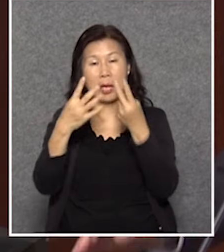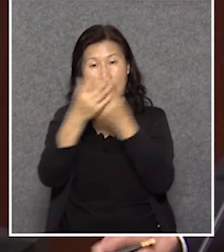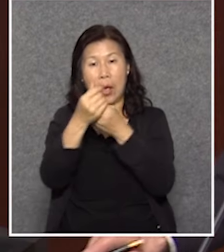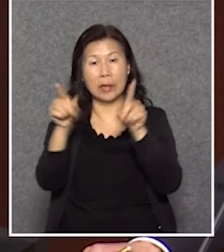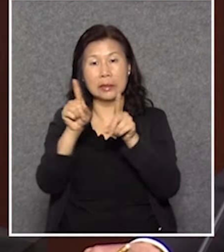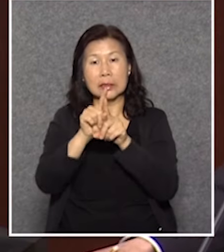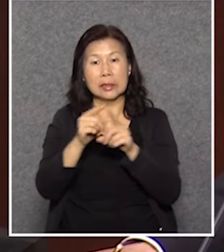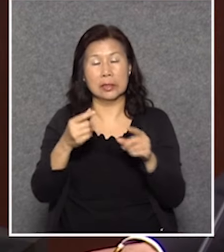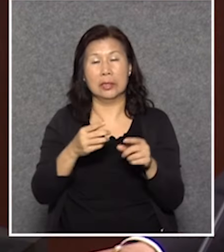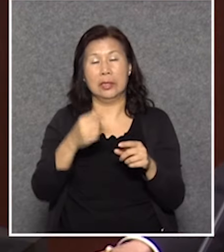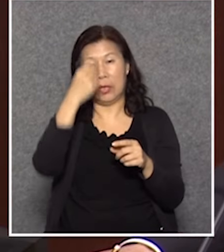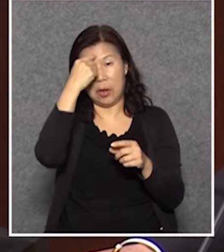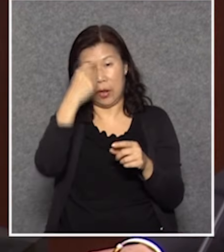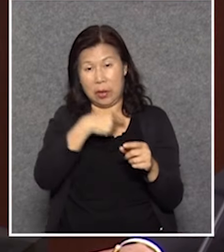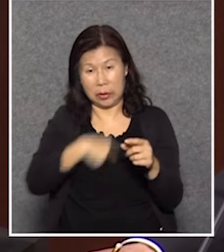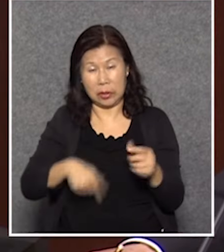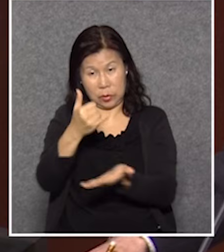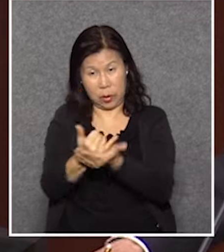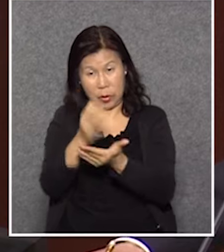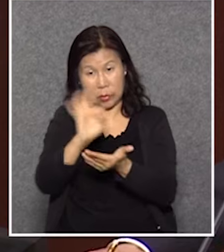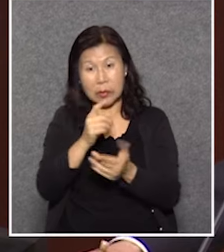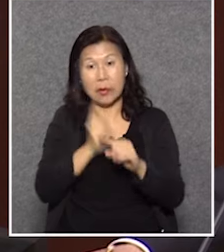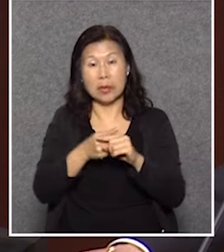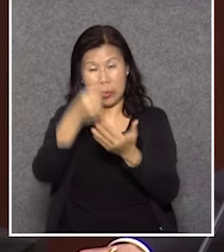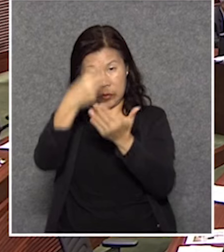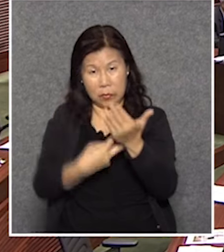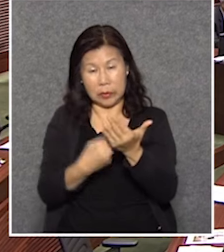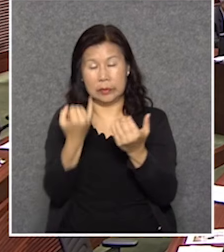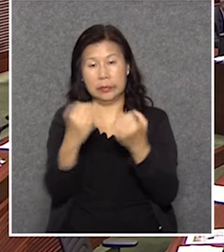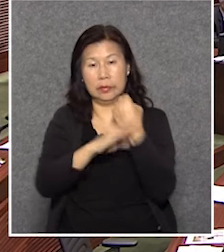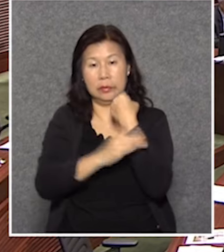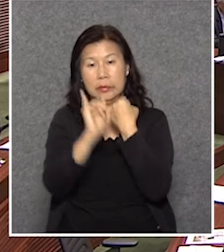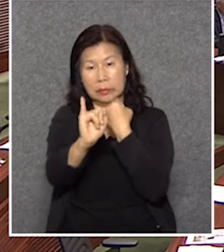員，如果你唔坐低咧，我就認為你違反議事規則。